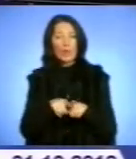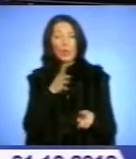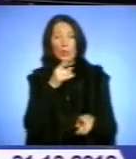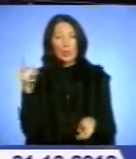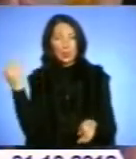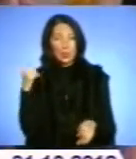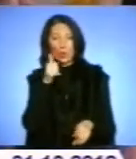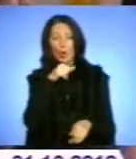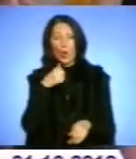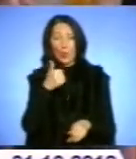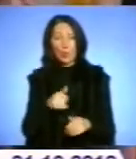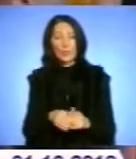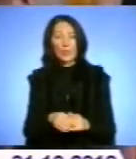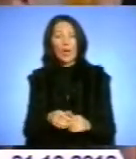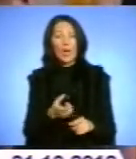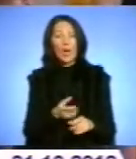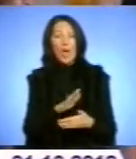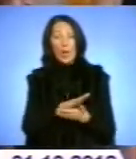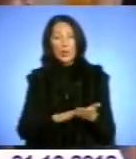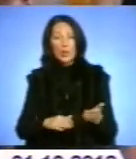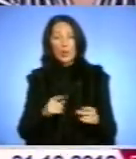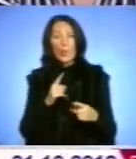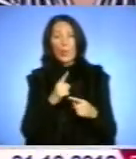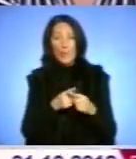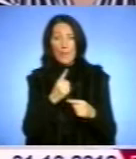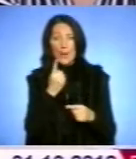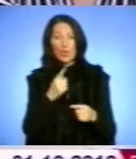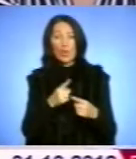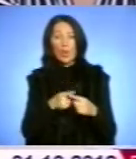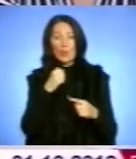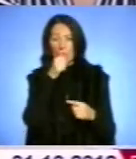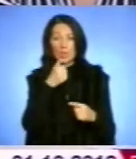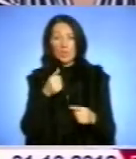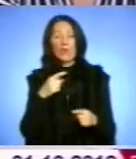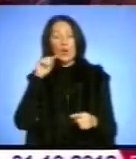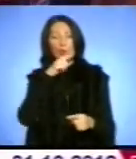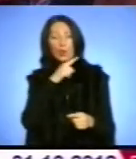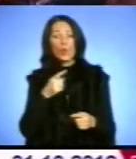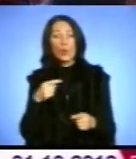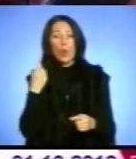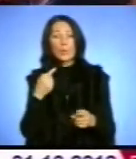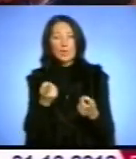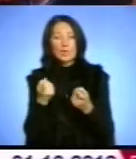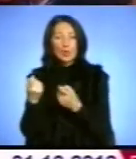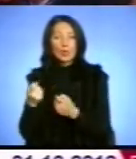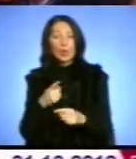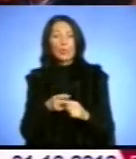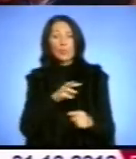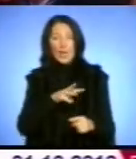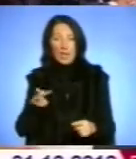року. Протягом першого півріччя в економіку області залучено понад мільярд гривень інвестицій, що